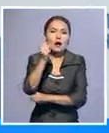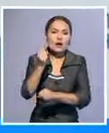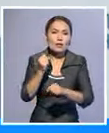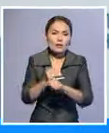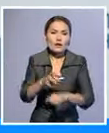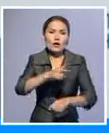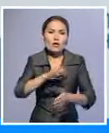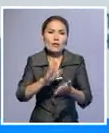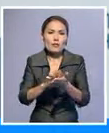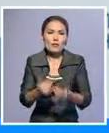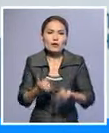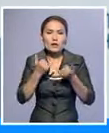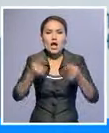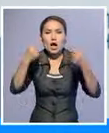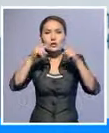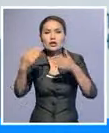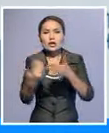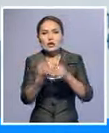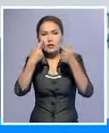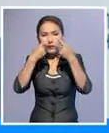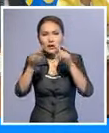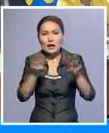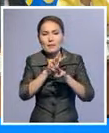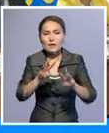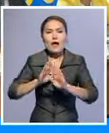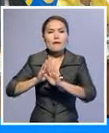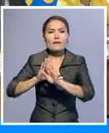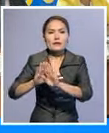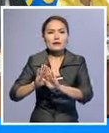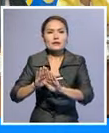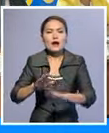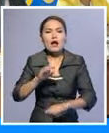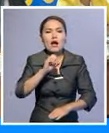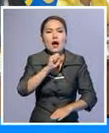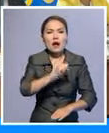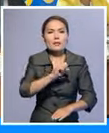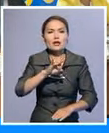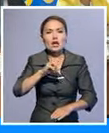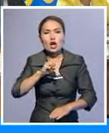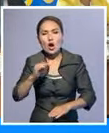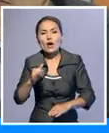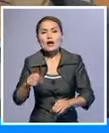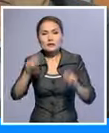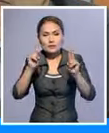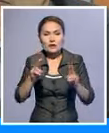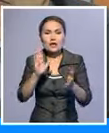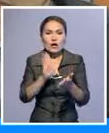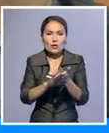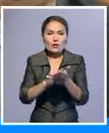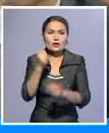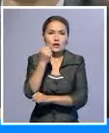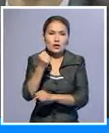бір топ металлург марапатталды. Индустрия және жаңа технологиялар министрлігінің бірінші вице-министрі Альберт Рау оларды арнайы құттықтап,